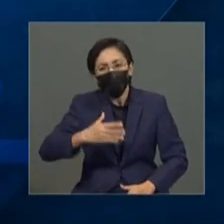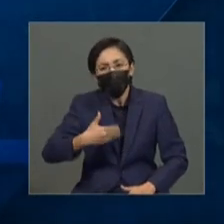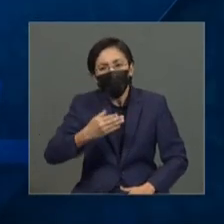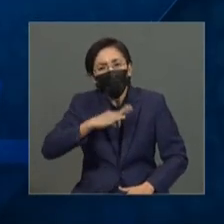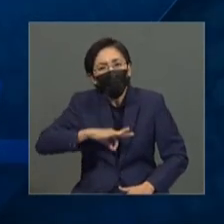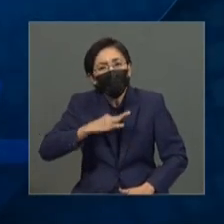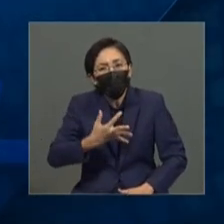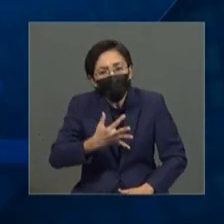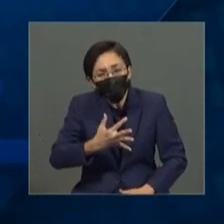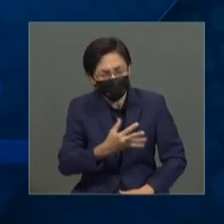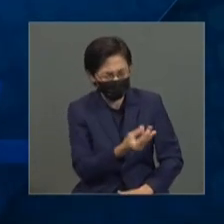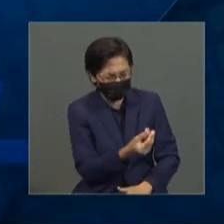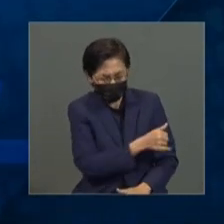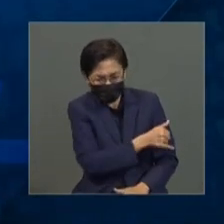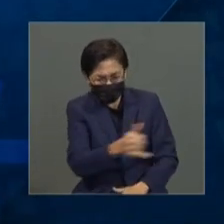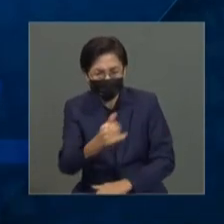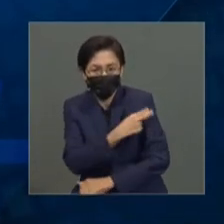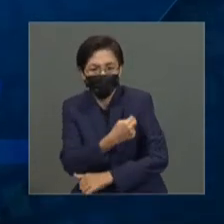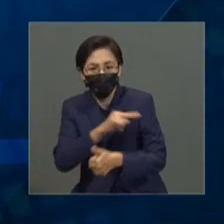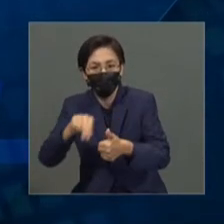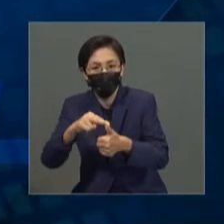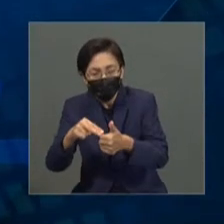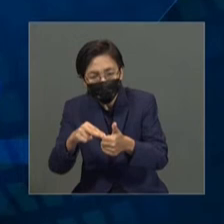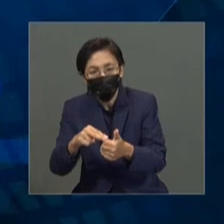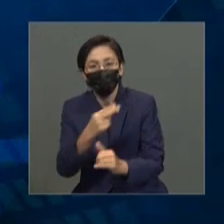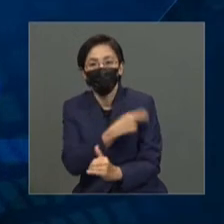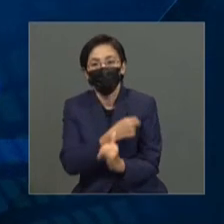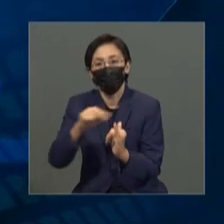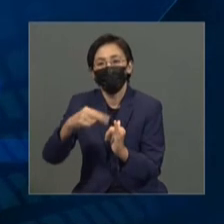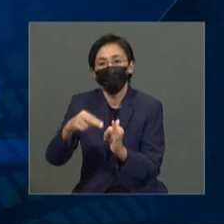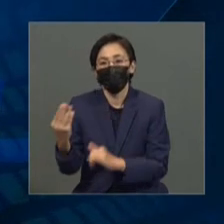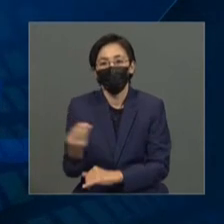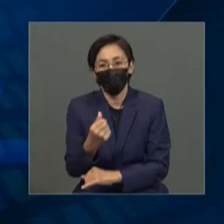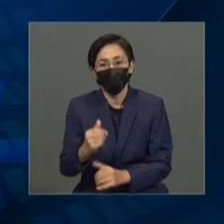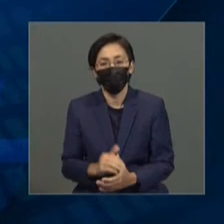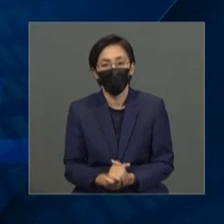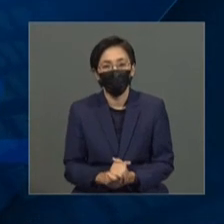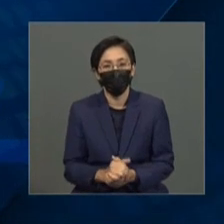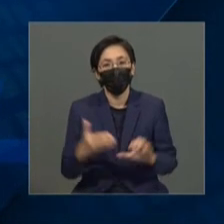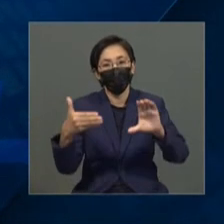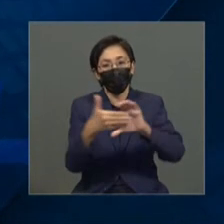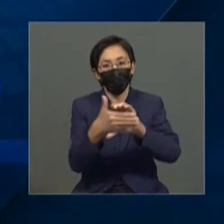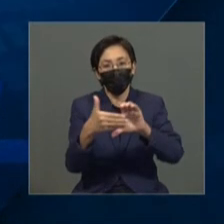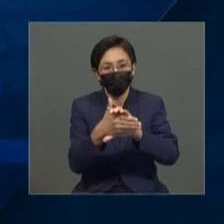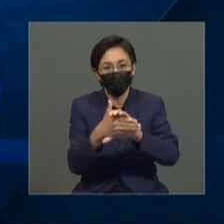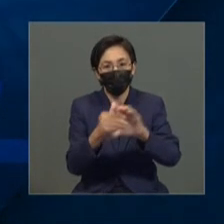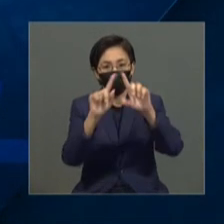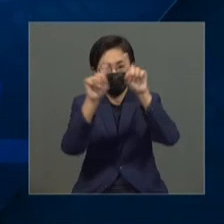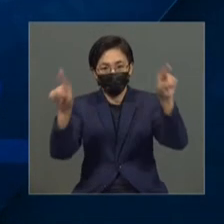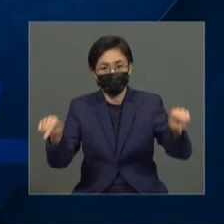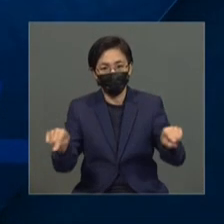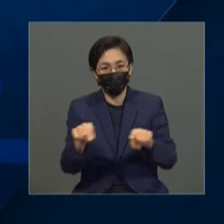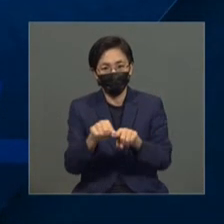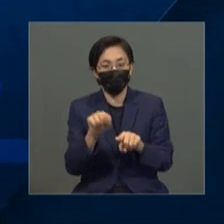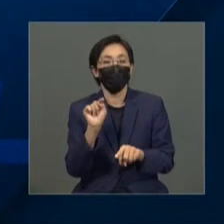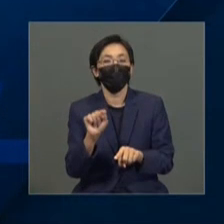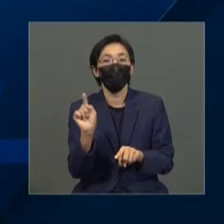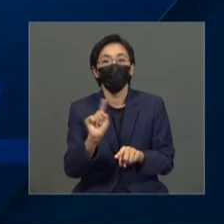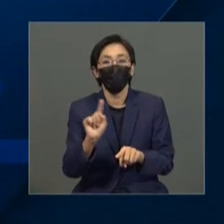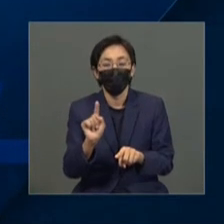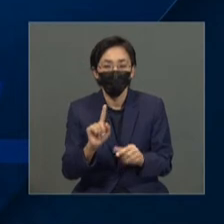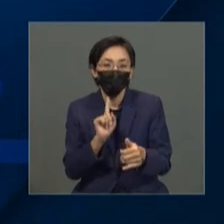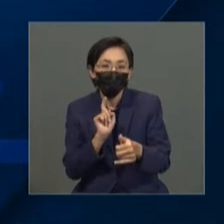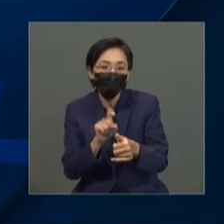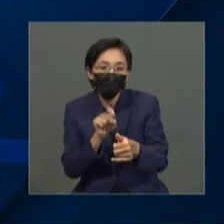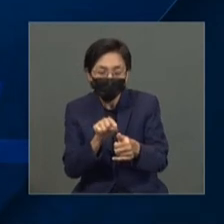าะสมอย่างเร็วที่สุดค่ะสไลด์ถัดไปนะคะแสดงให้เห็นปัจจัยเสี่ยงของการสอบ